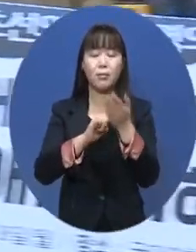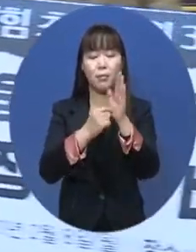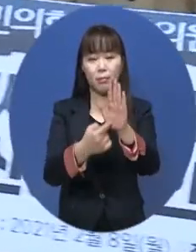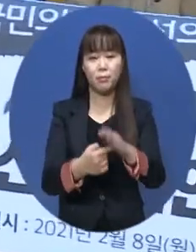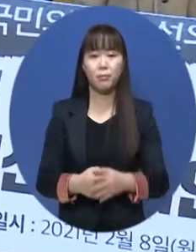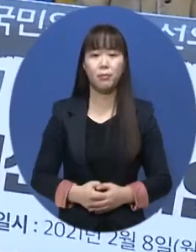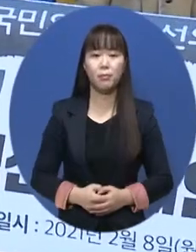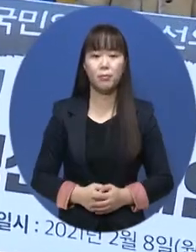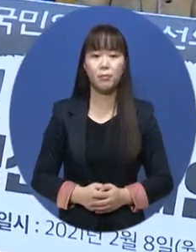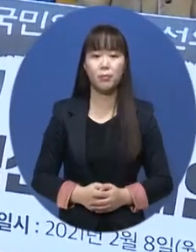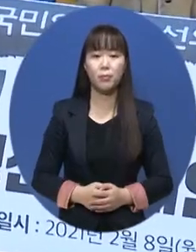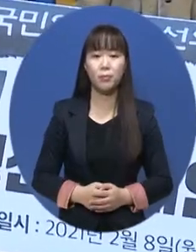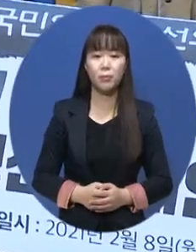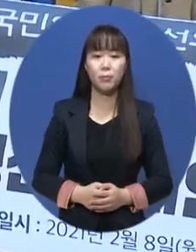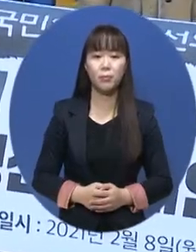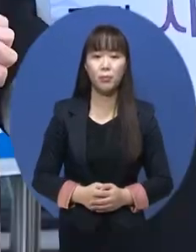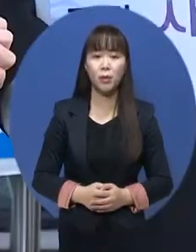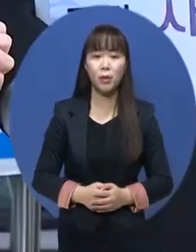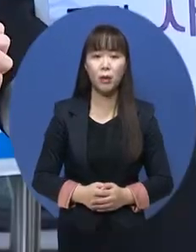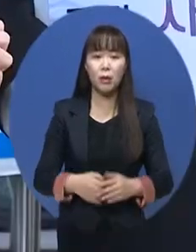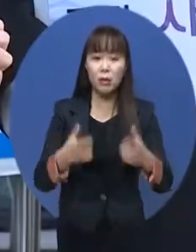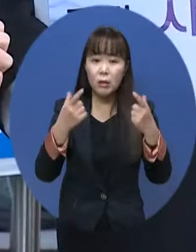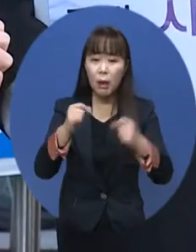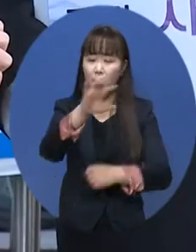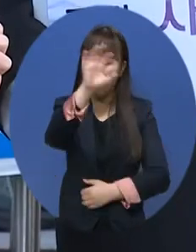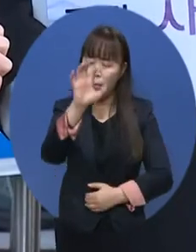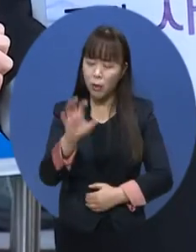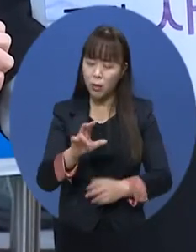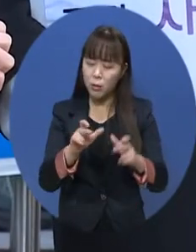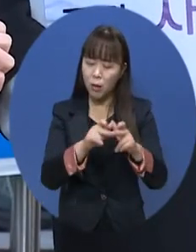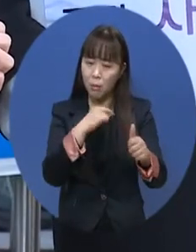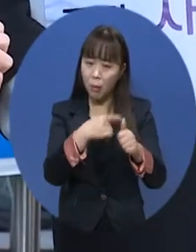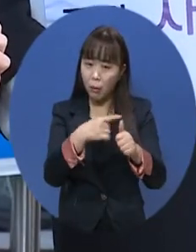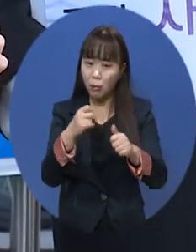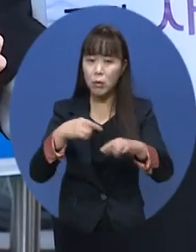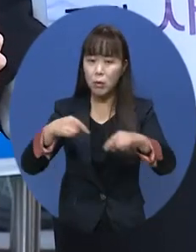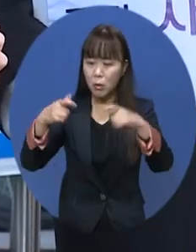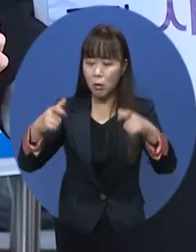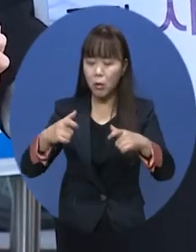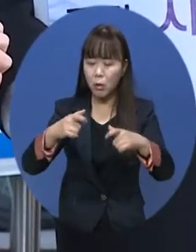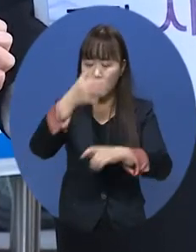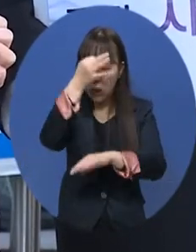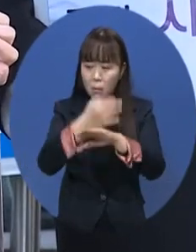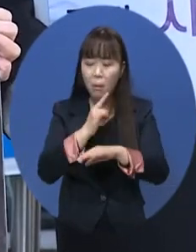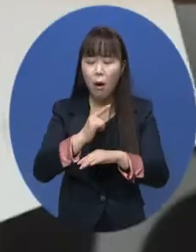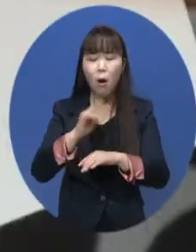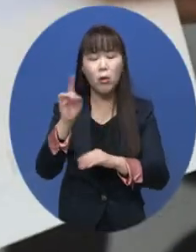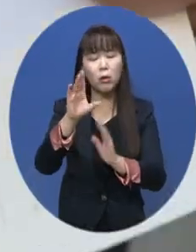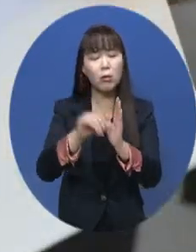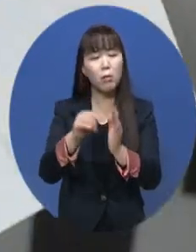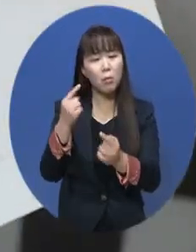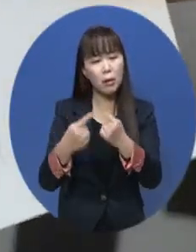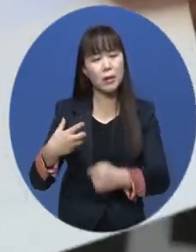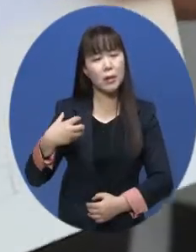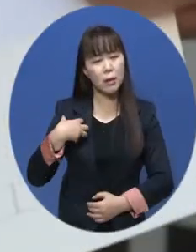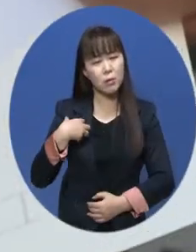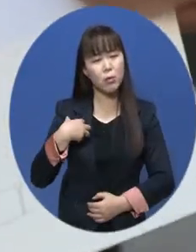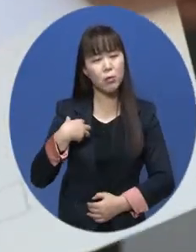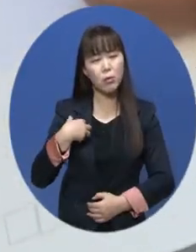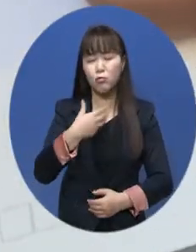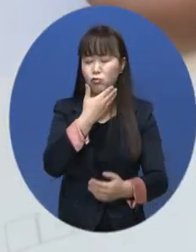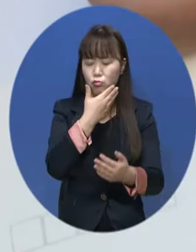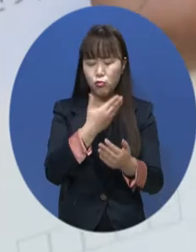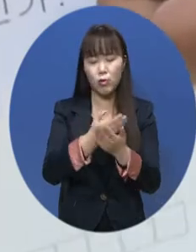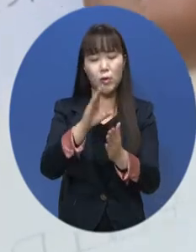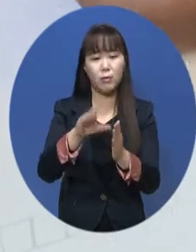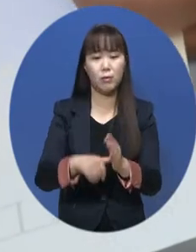드러냈습니다. 반복되는 장애인 비하 발언과 정치권의 사과. 어느 때보다 책임성 있는 움직임이